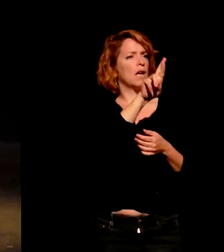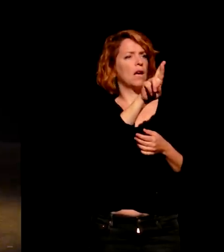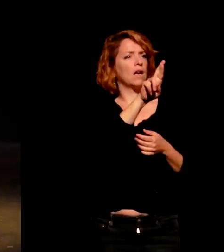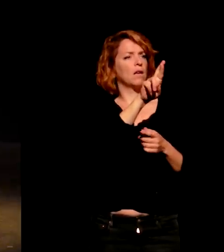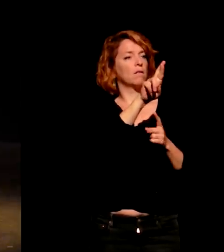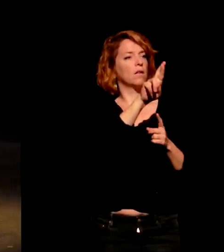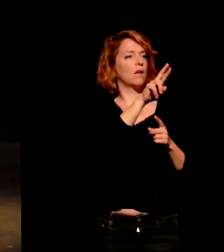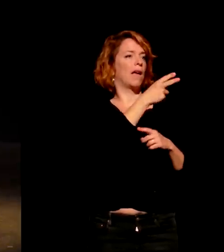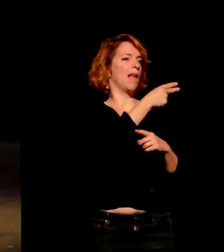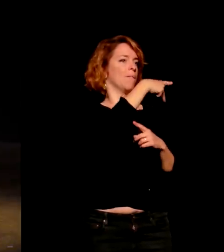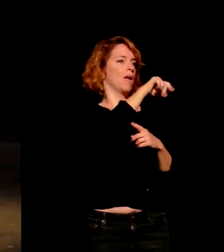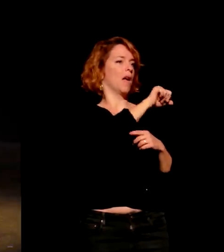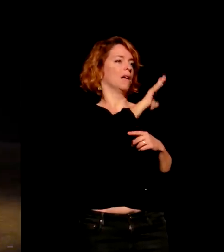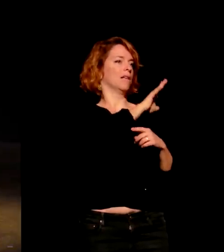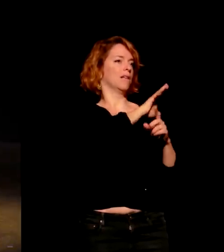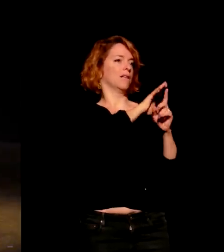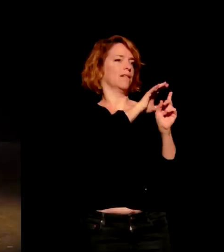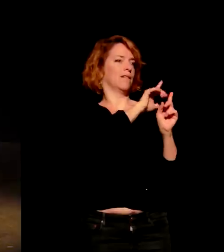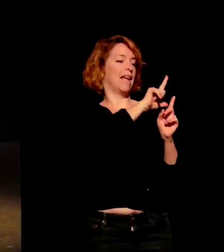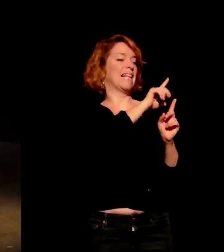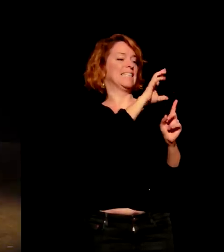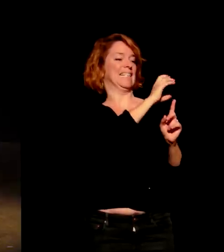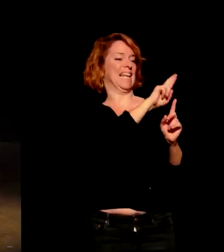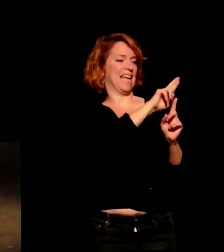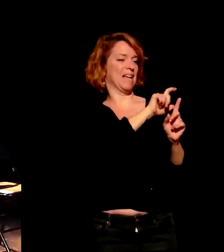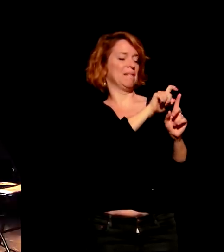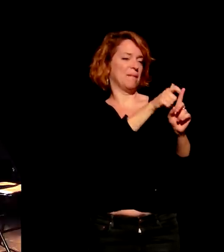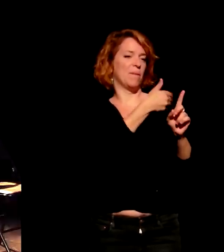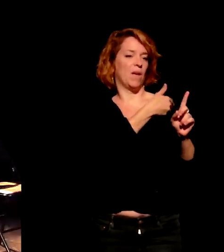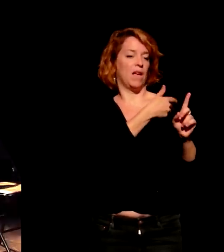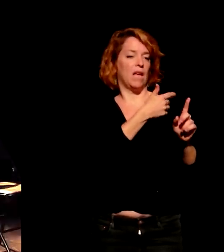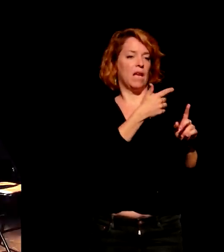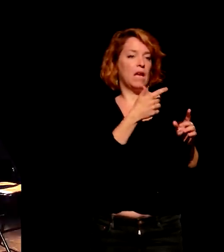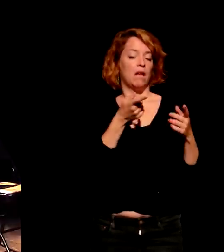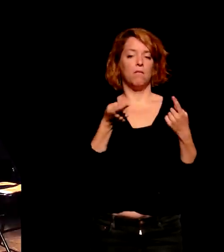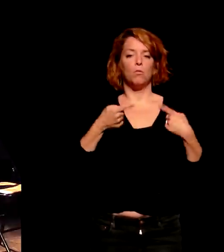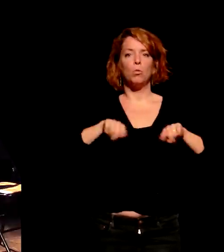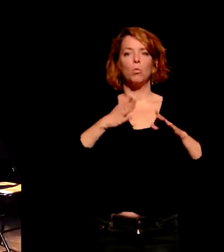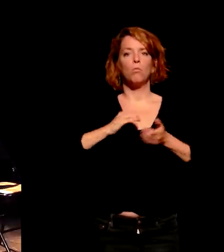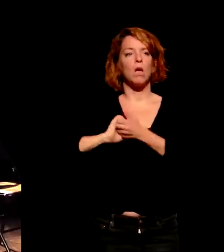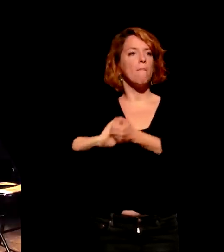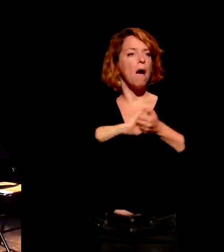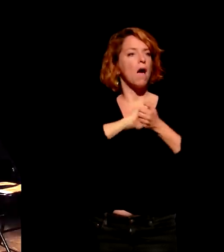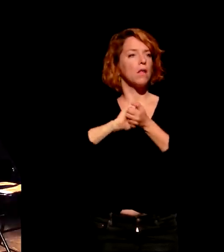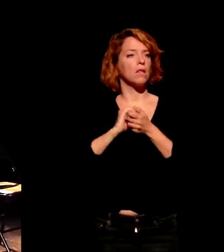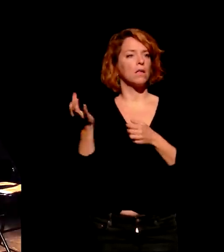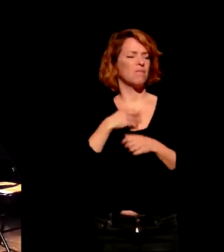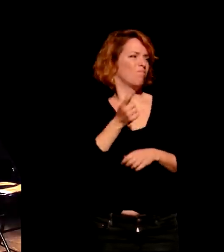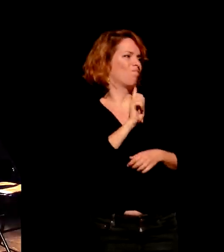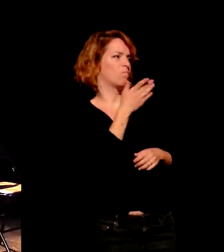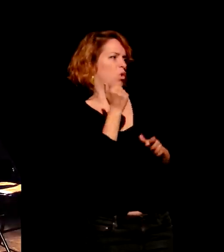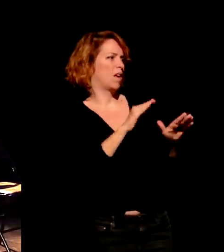l'ancêtre du NPA, enfin Olivier Besancenot, tout ça. Et mes camarades du parti m'avaient dit faut pas y aller à